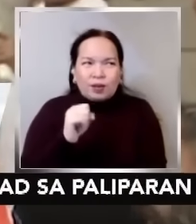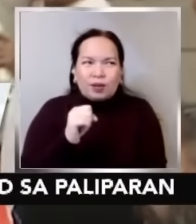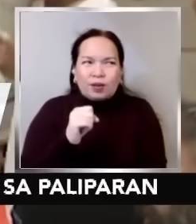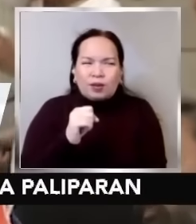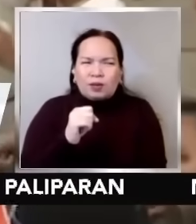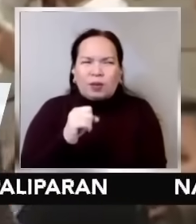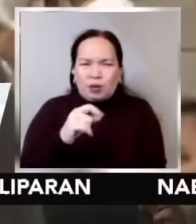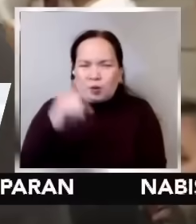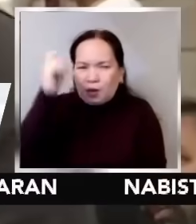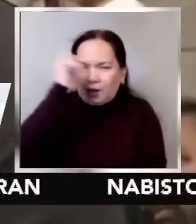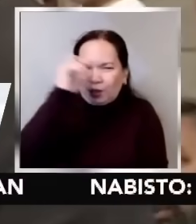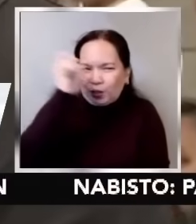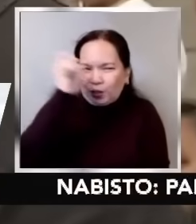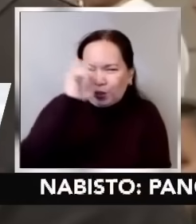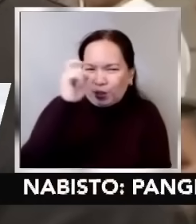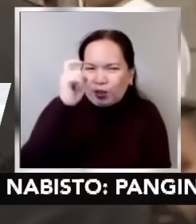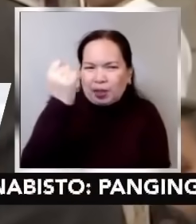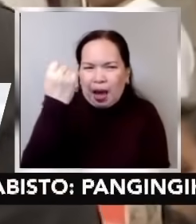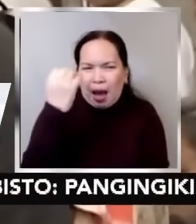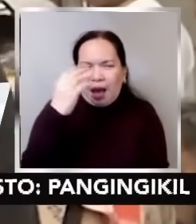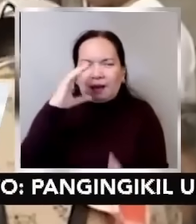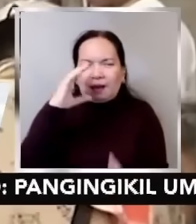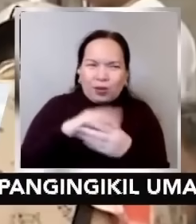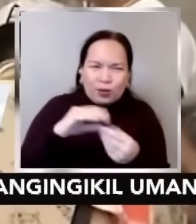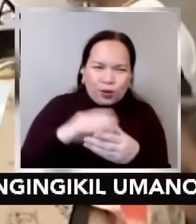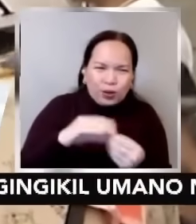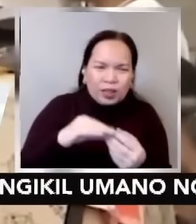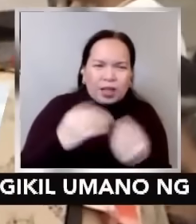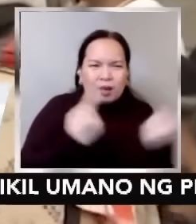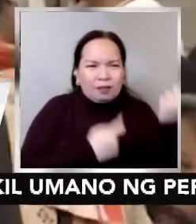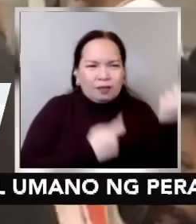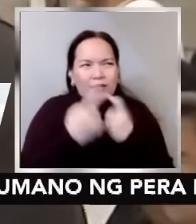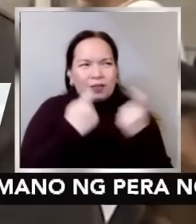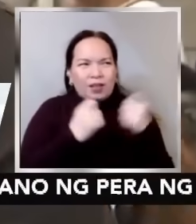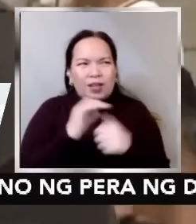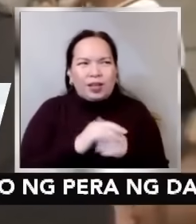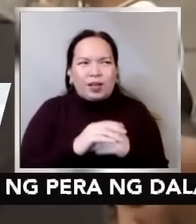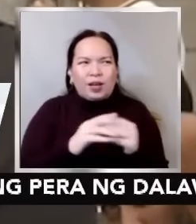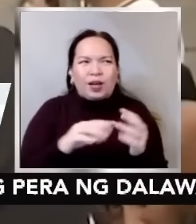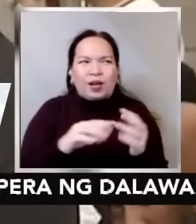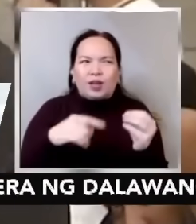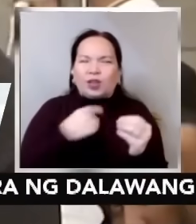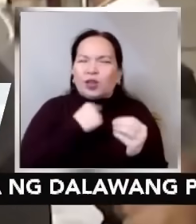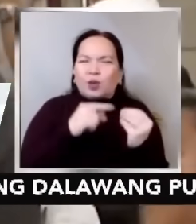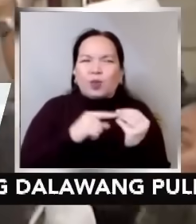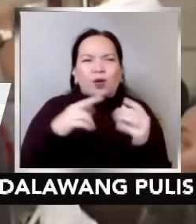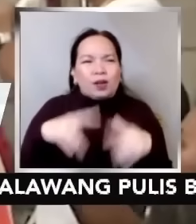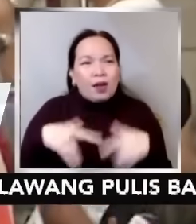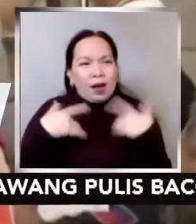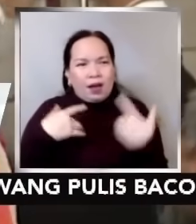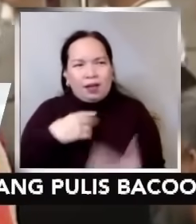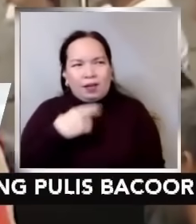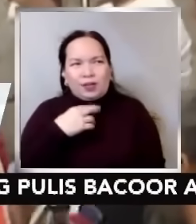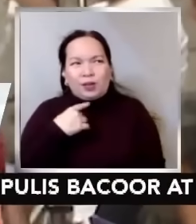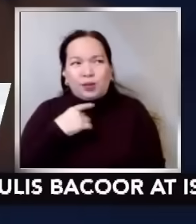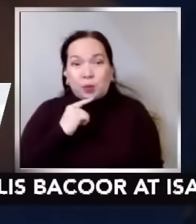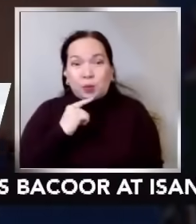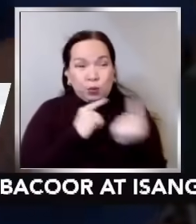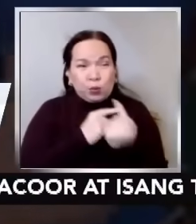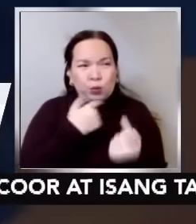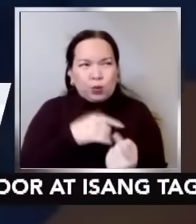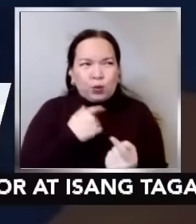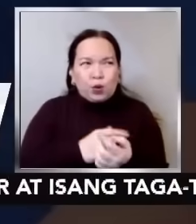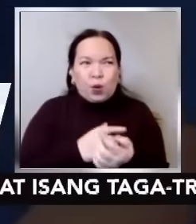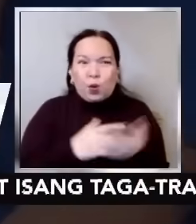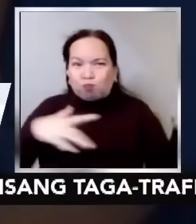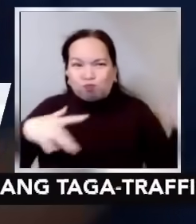katalino, ang dami yung sinasabi, ang dami ng tanong sa akin. Sobrang curious siya about life. Tapos nakita ko na very bubbly siya.